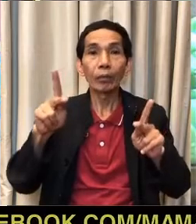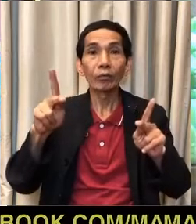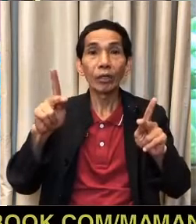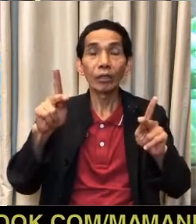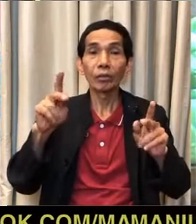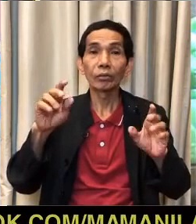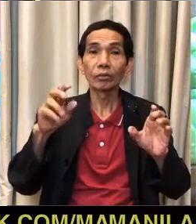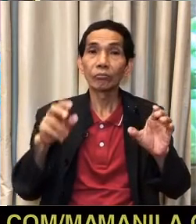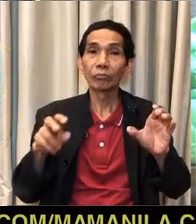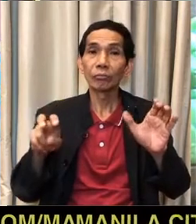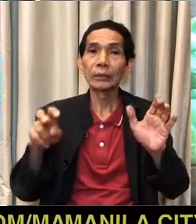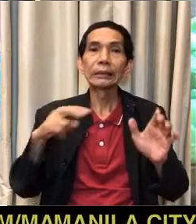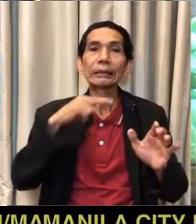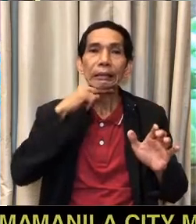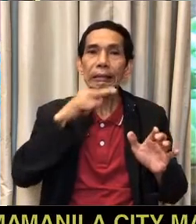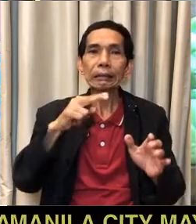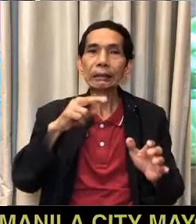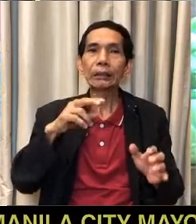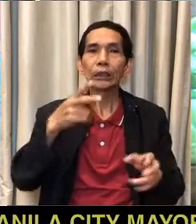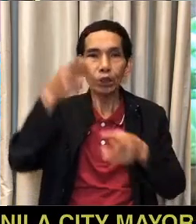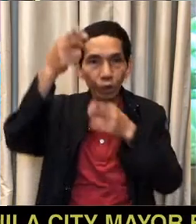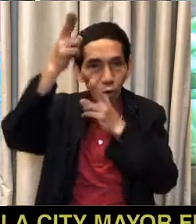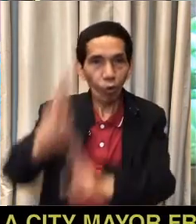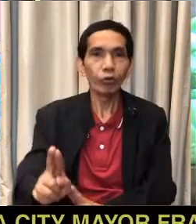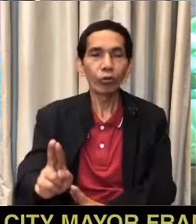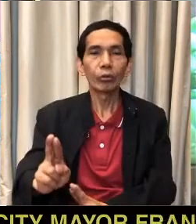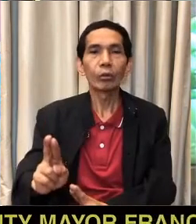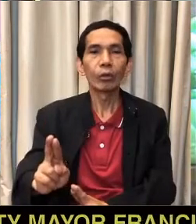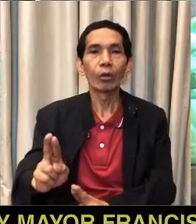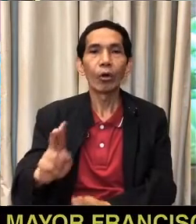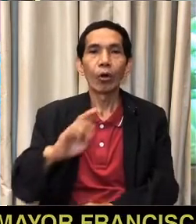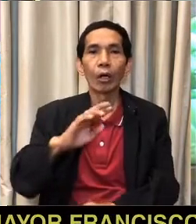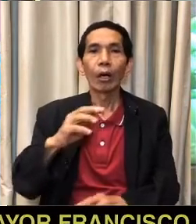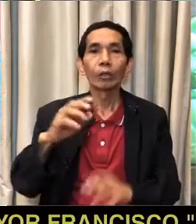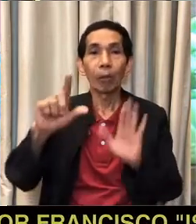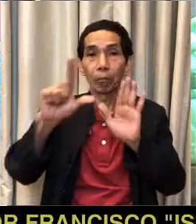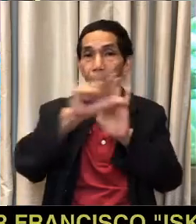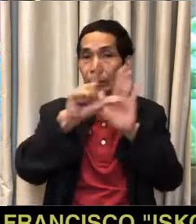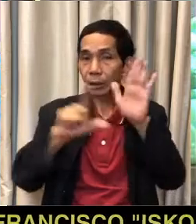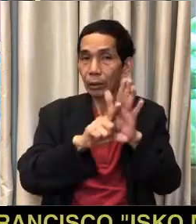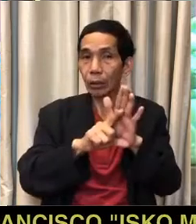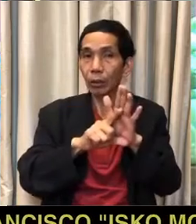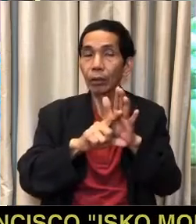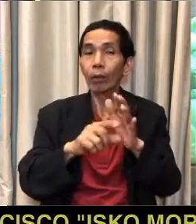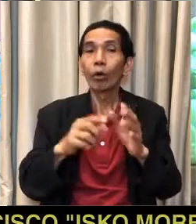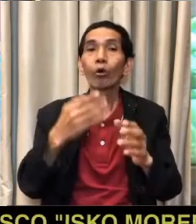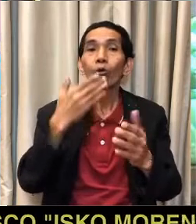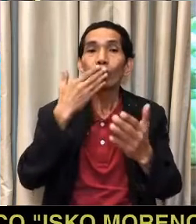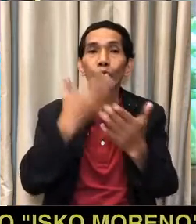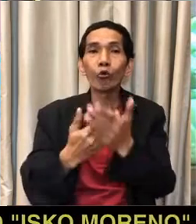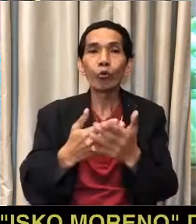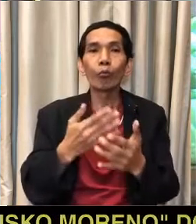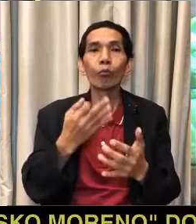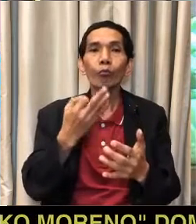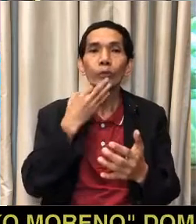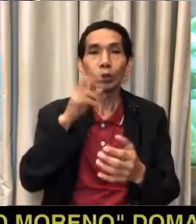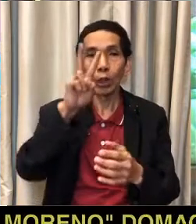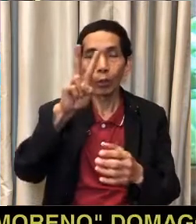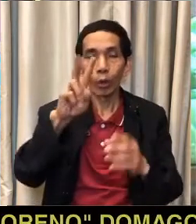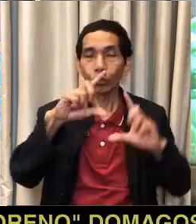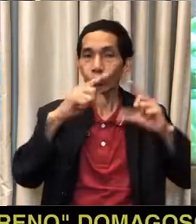sasakyan na hindi kinikilala yung mga umiiral na batas na pumapabor sa dalawang